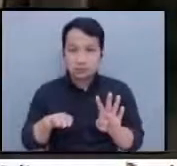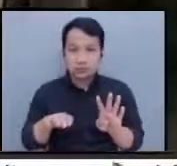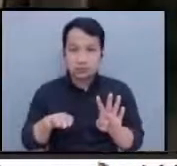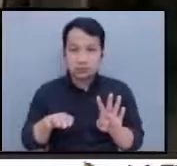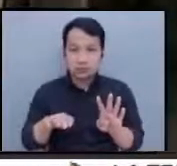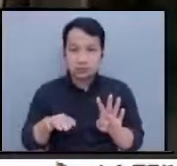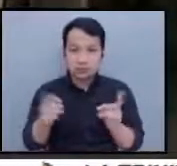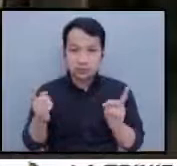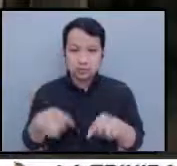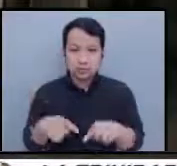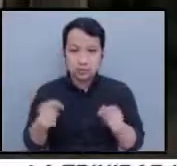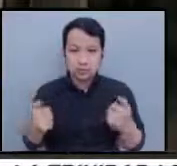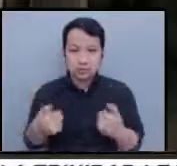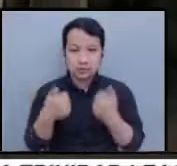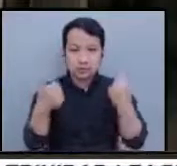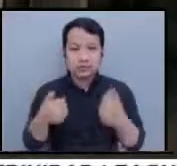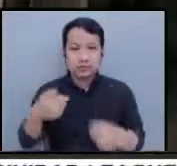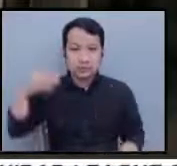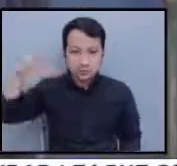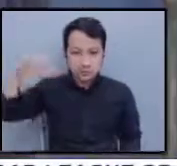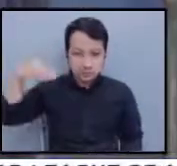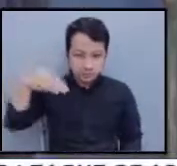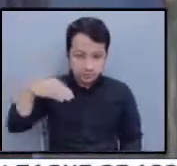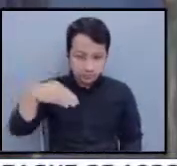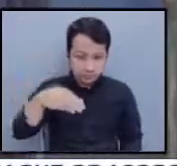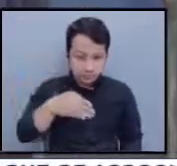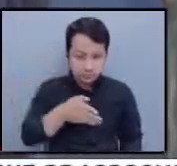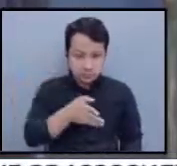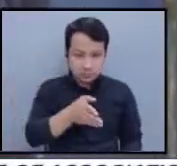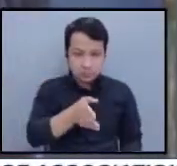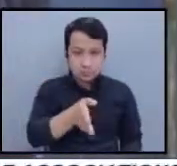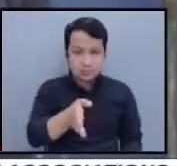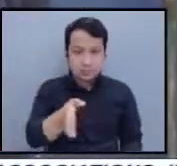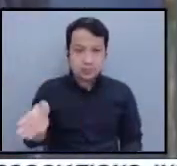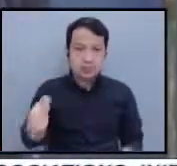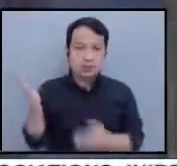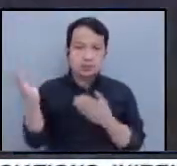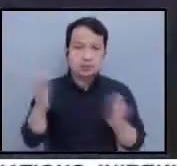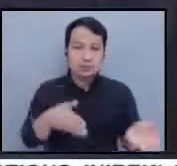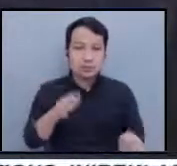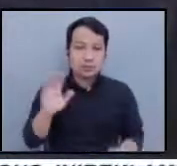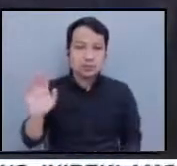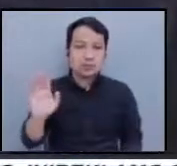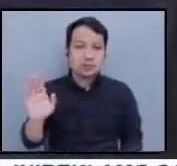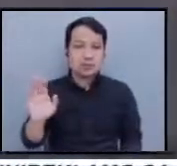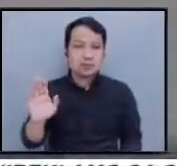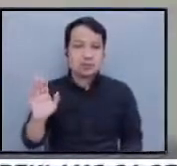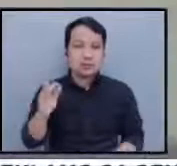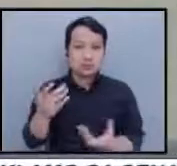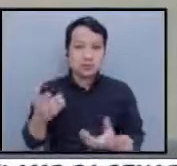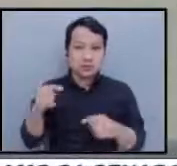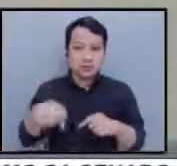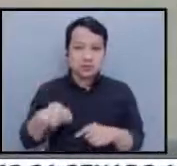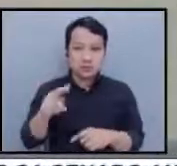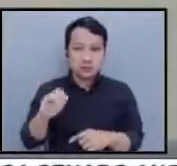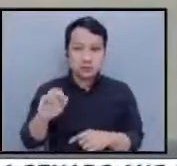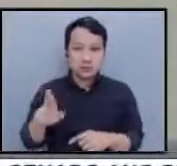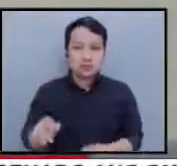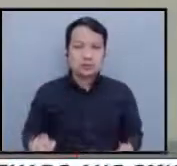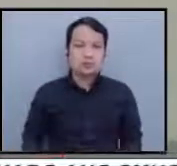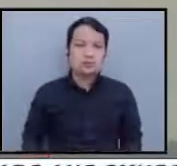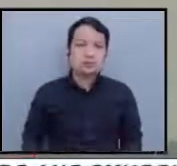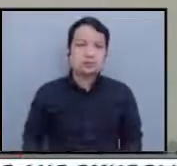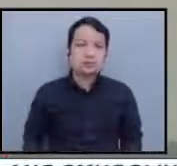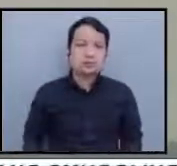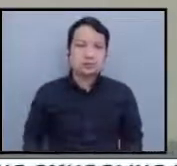nangyaring insidente habang pababa siya ng Antipolo upang i-deliver ang adhesive cement sa Metro Manila. Kung pangalawa kong apak